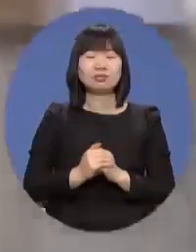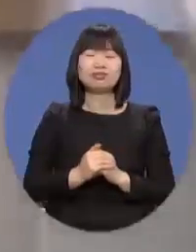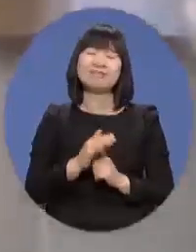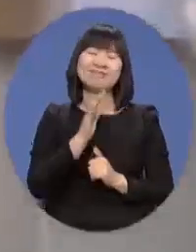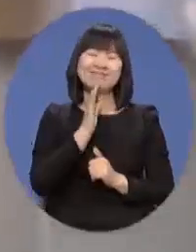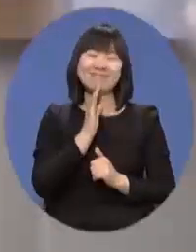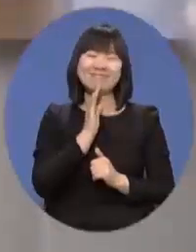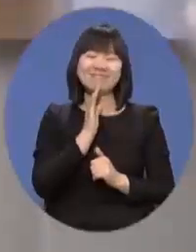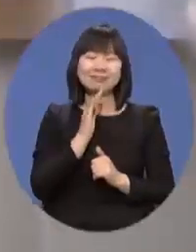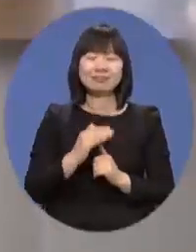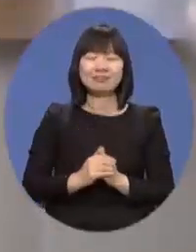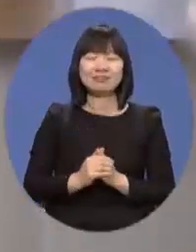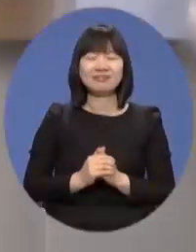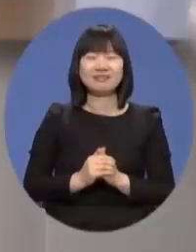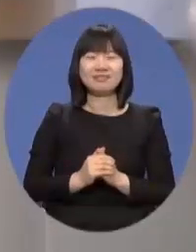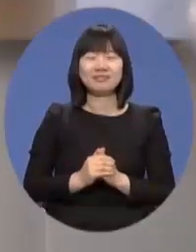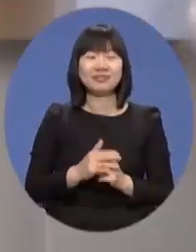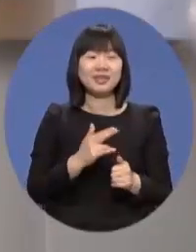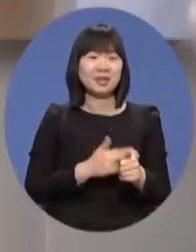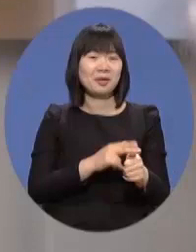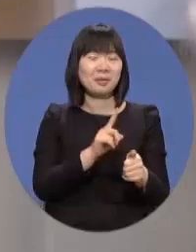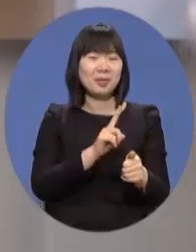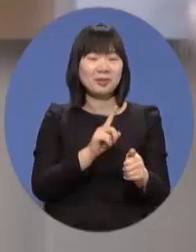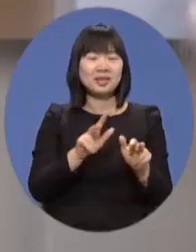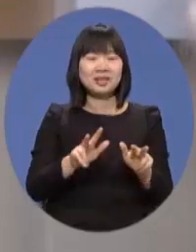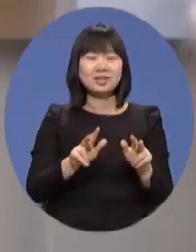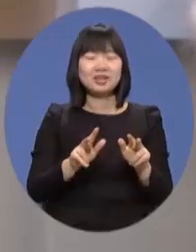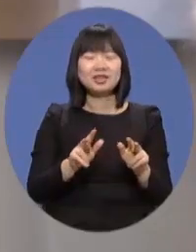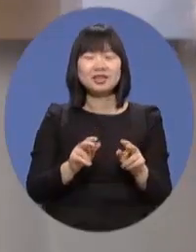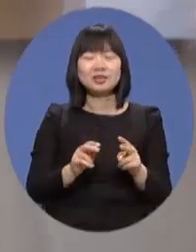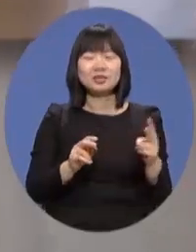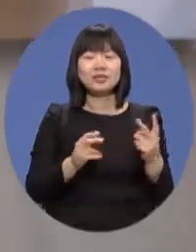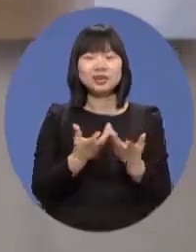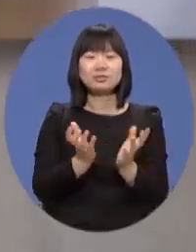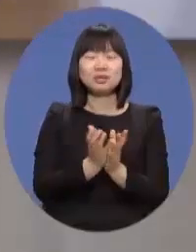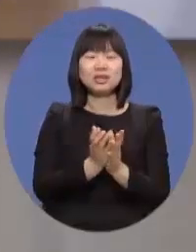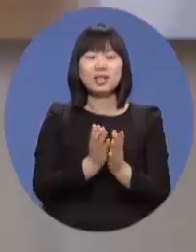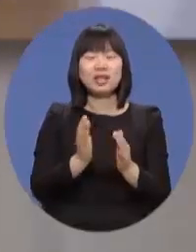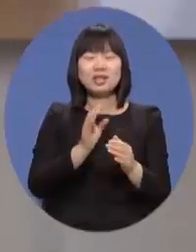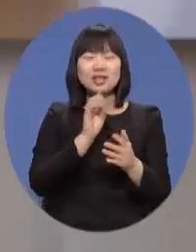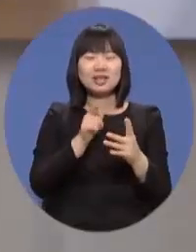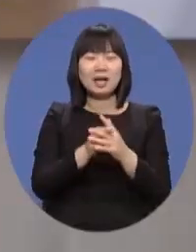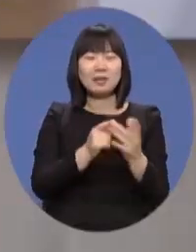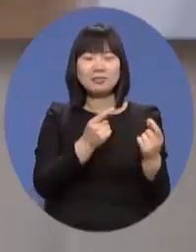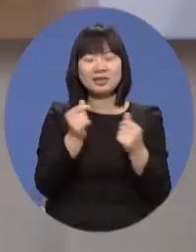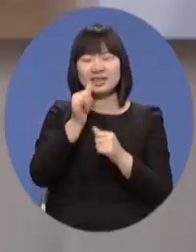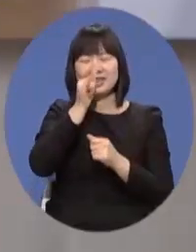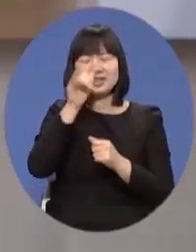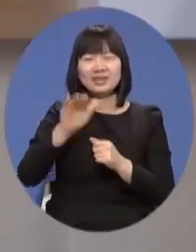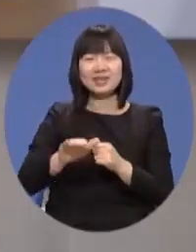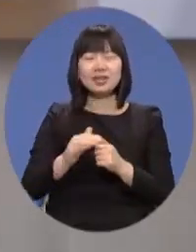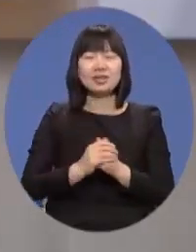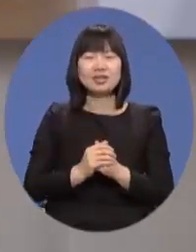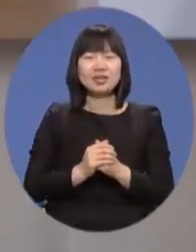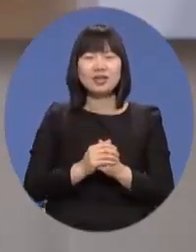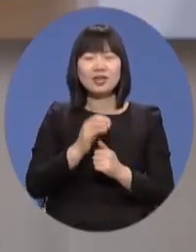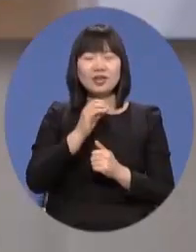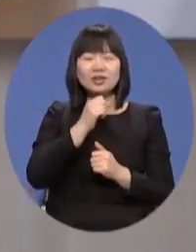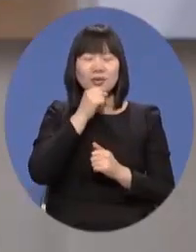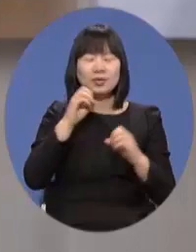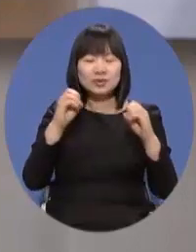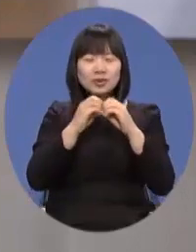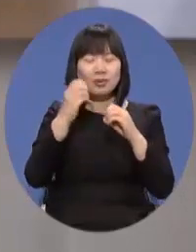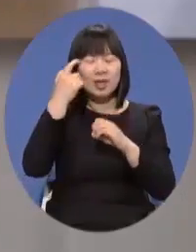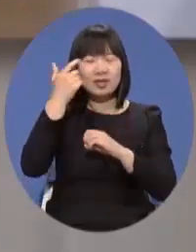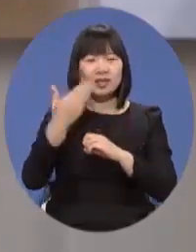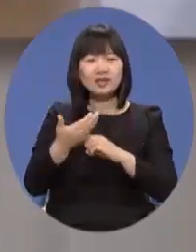네. 네. 선생님, 예. 근데 두 분이 사실은 다 답이 좀 비슷했는데요. 네. 그래서 동점을 드릴까